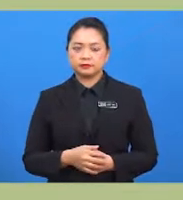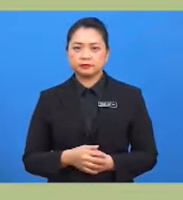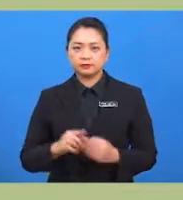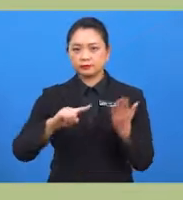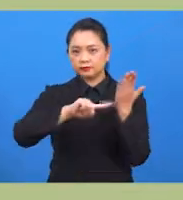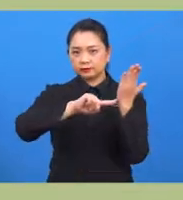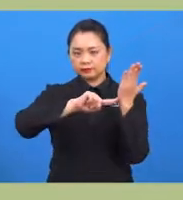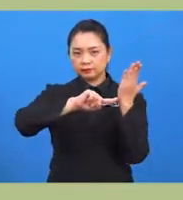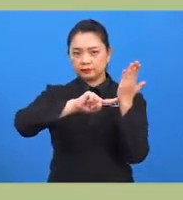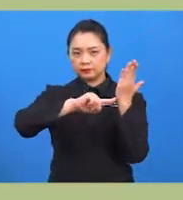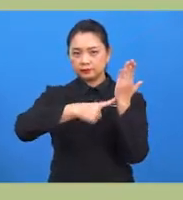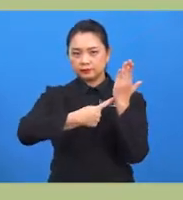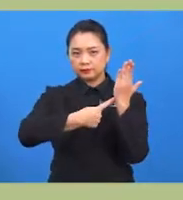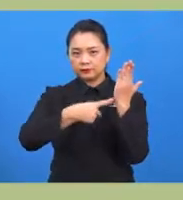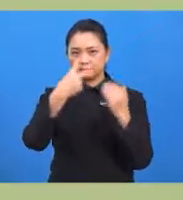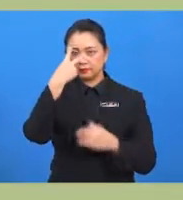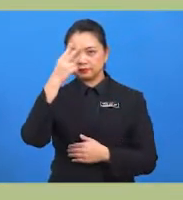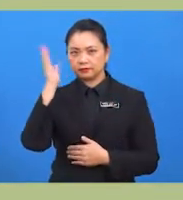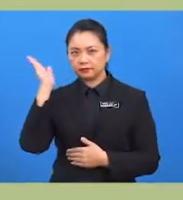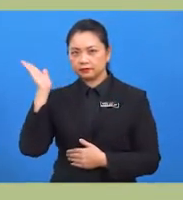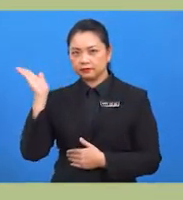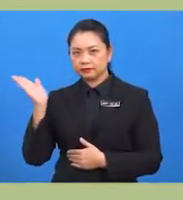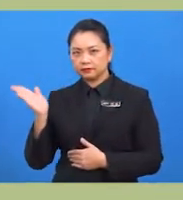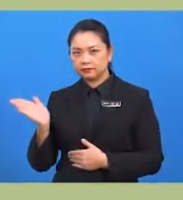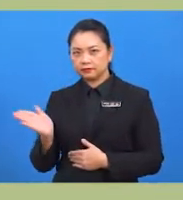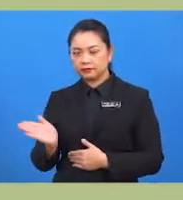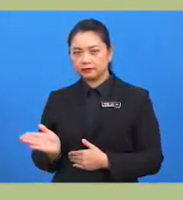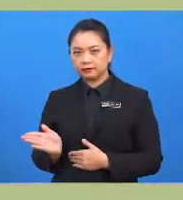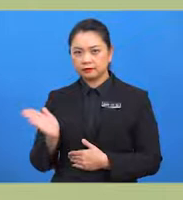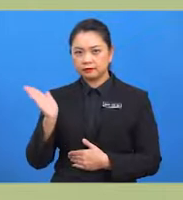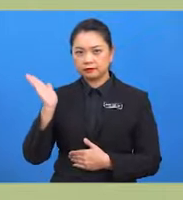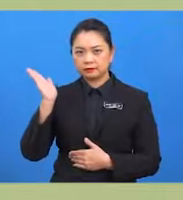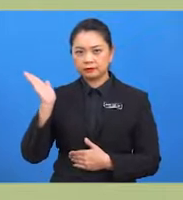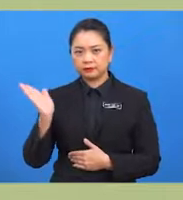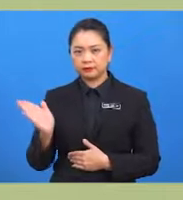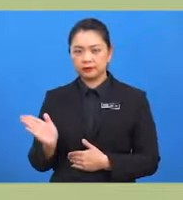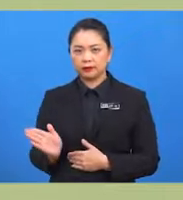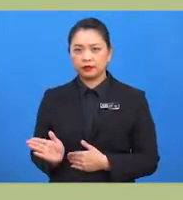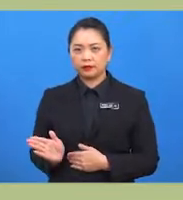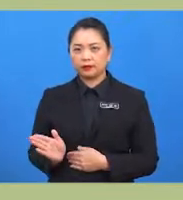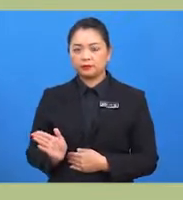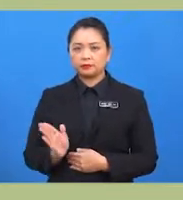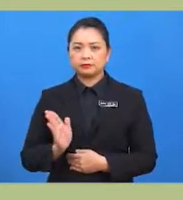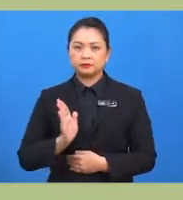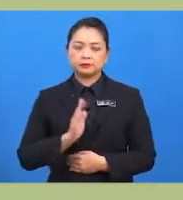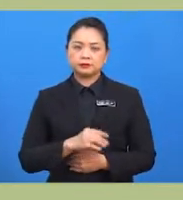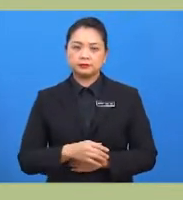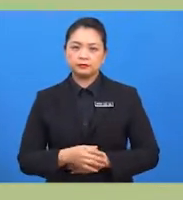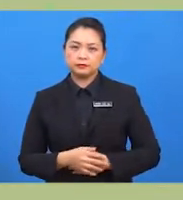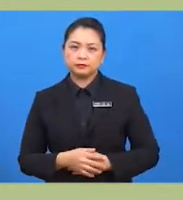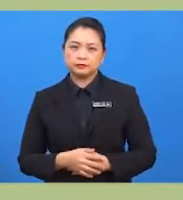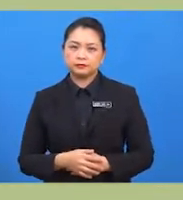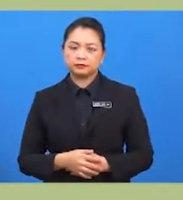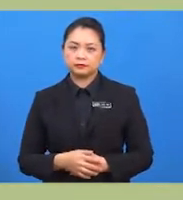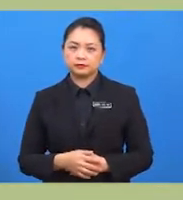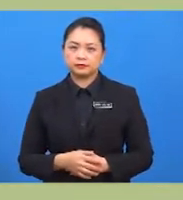hai mula-mula Hai Pipik kan larutan stok berkekuatan M1 Mal pedas Simi terpadu